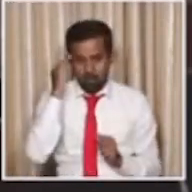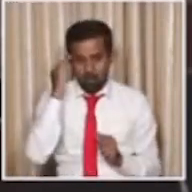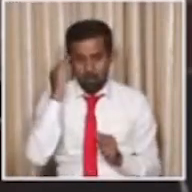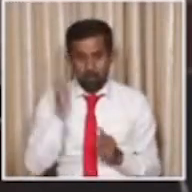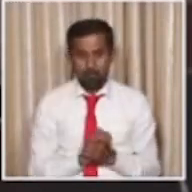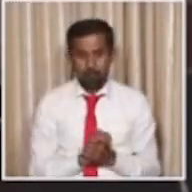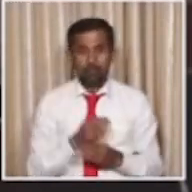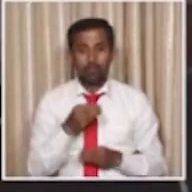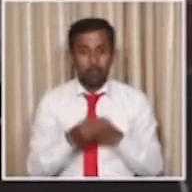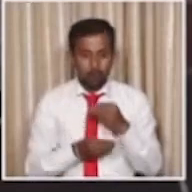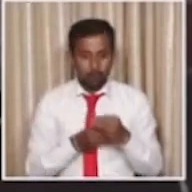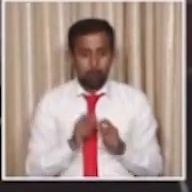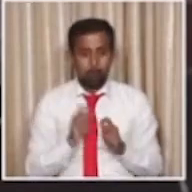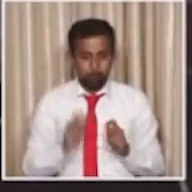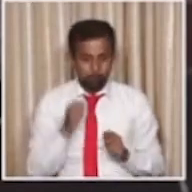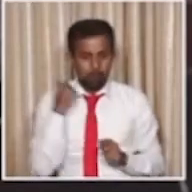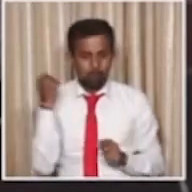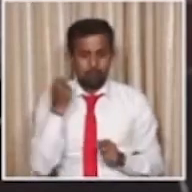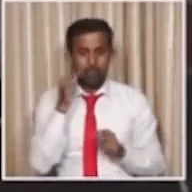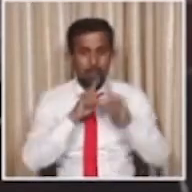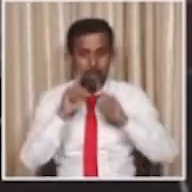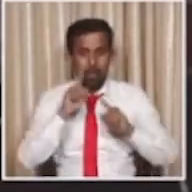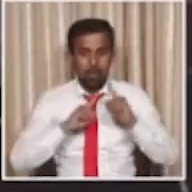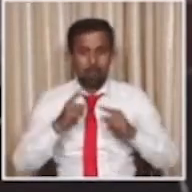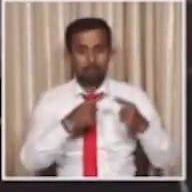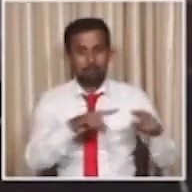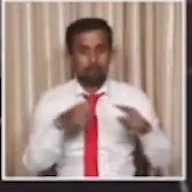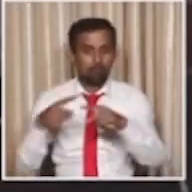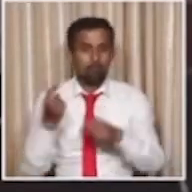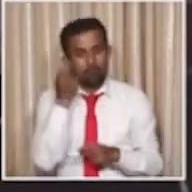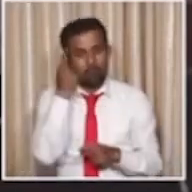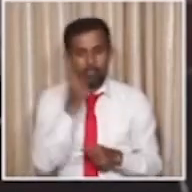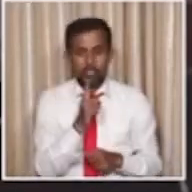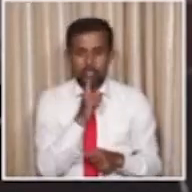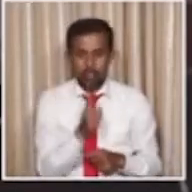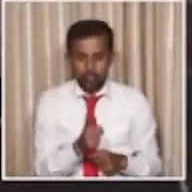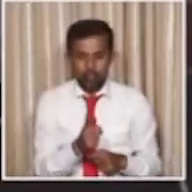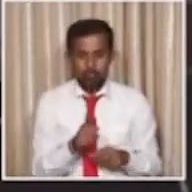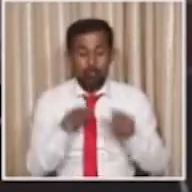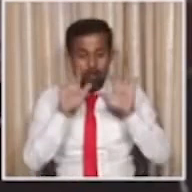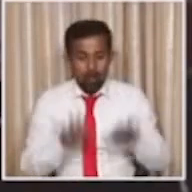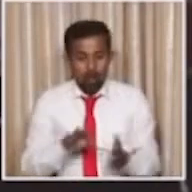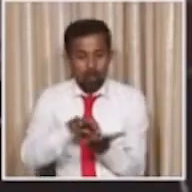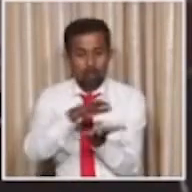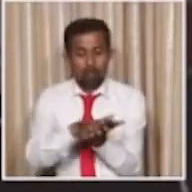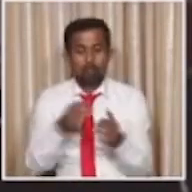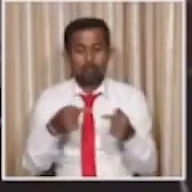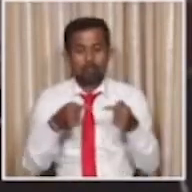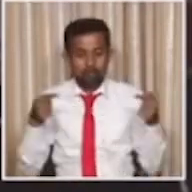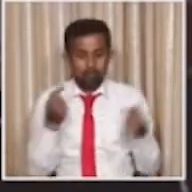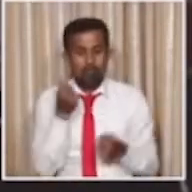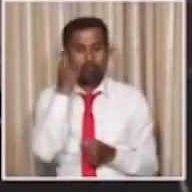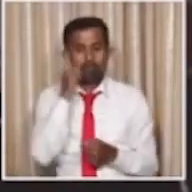එකක, ව්‍යාපාරයක බෝඩ් මීටින් එකක සාකච්ඡා කරනකොට විවිධ මත ප්‍රකාශ වෙනවා. අවසාන තීන්දුවට එරෙහිව බව මත ප්‍රකාශ